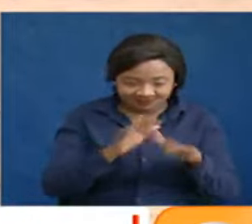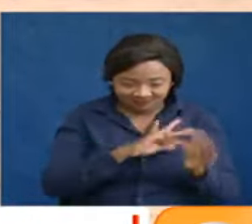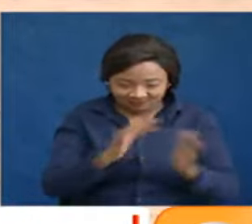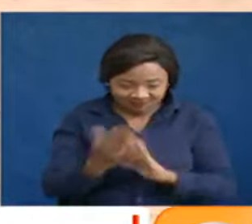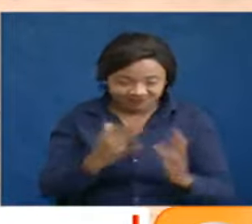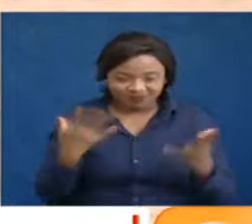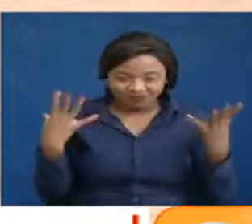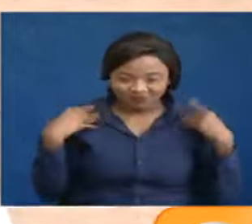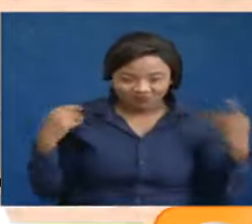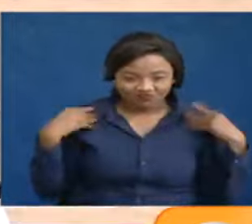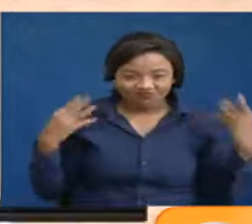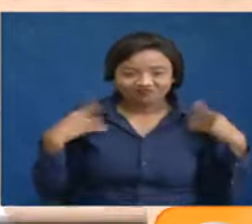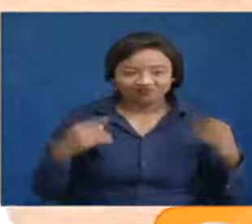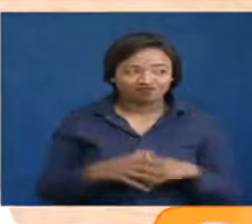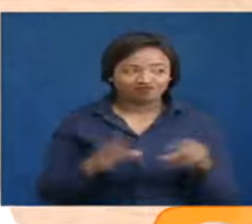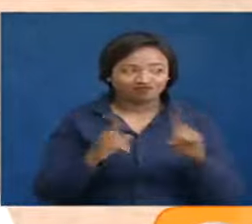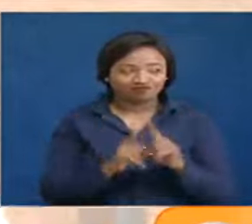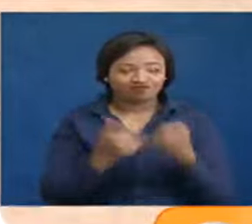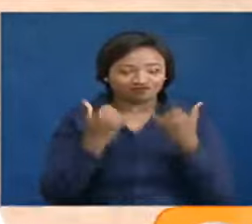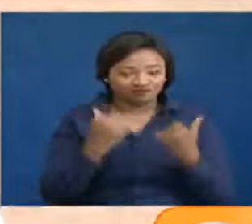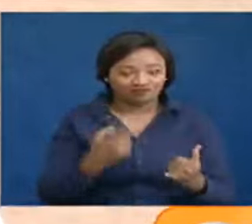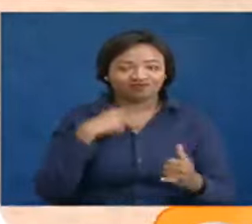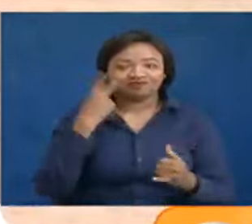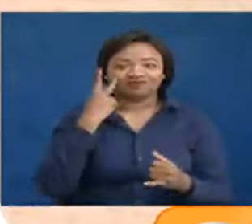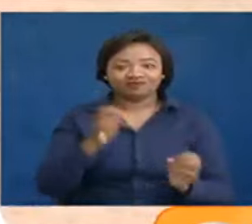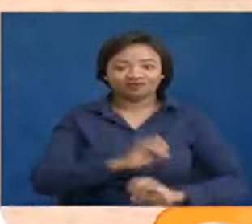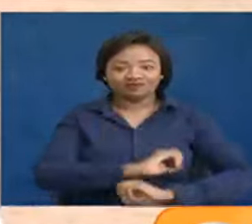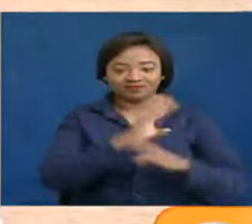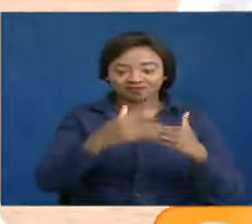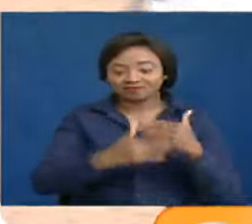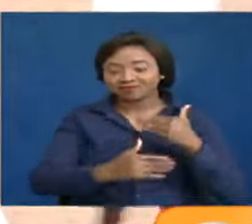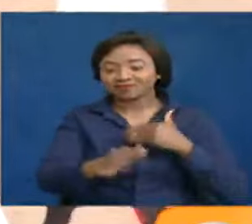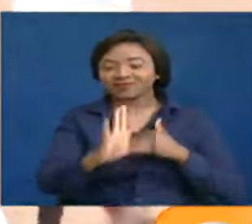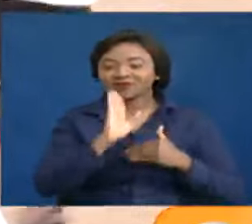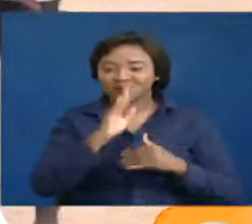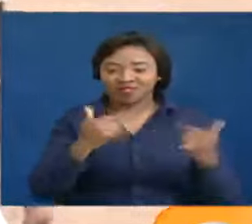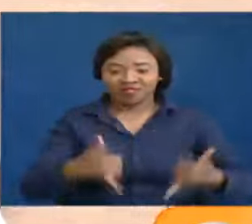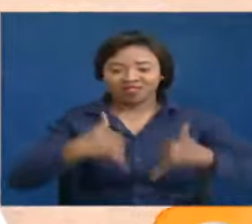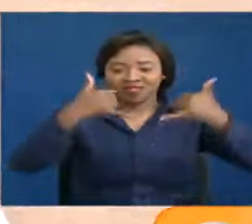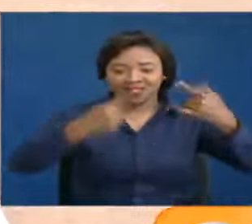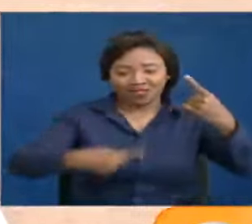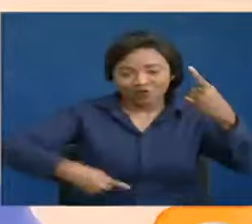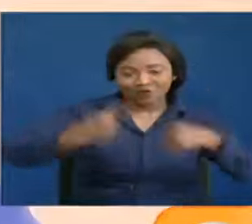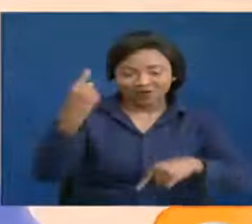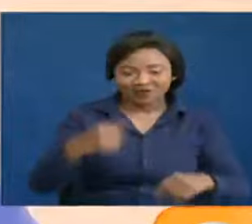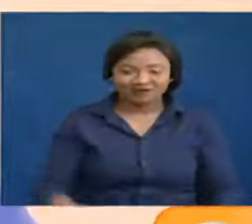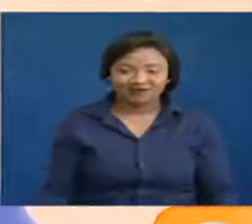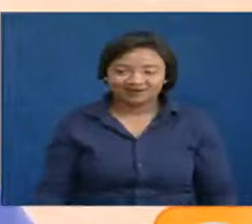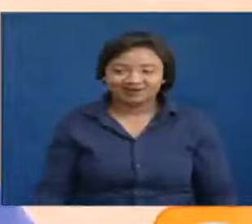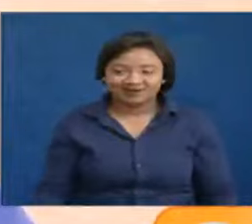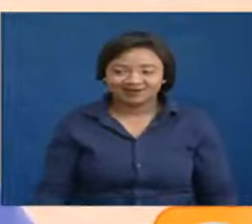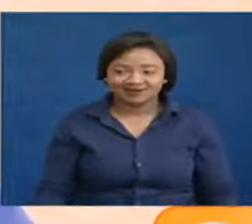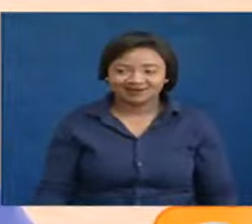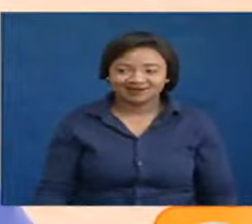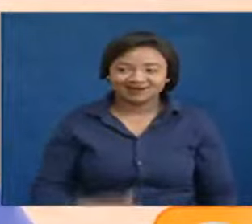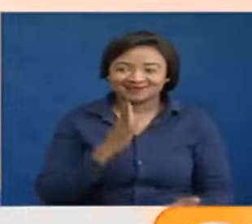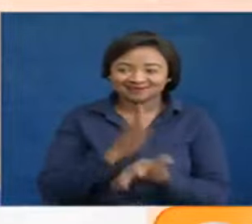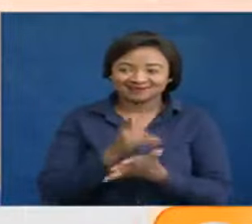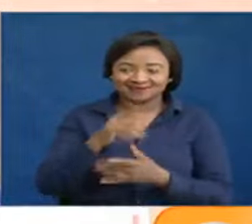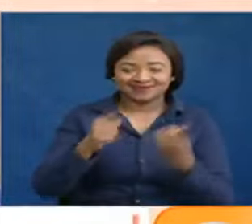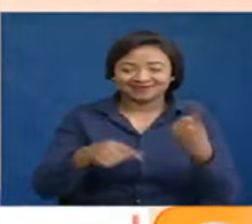kujitayarisha, na hivi basi inaonekana safari yetu inaelekea kwenda kuchukua kikombe cha 5th edition. Ni tournament nzuri kwa